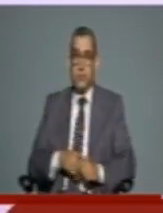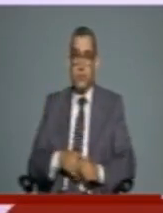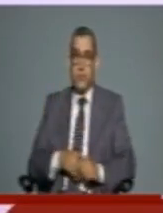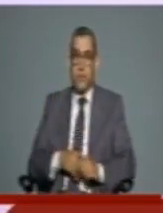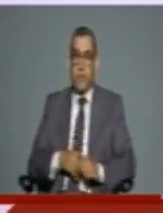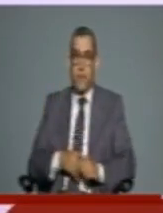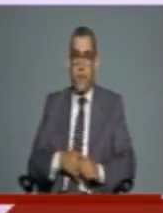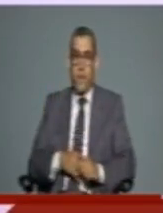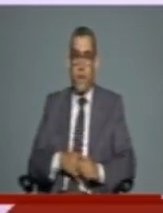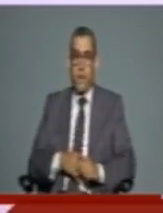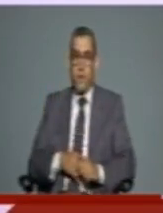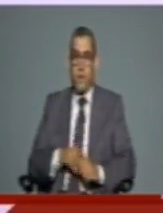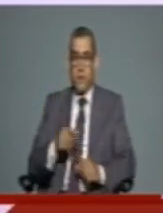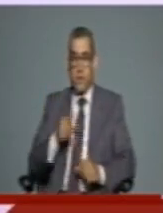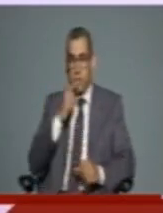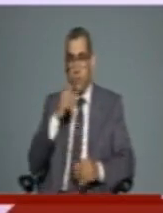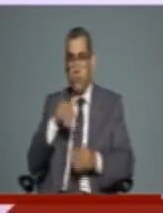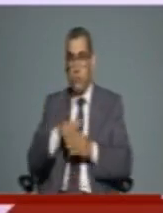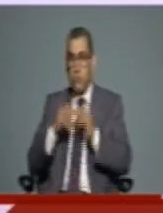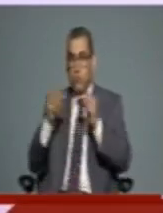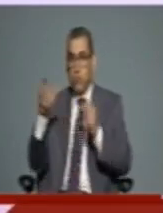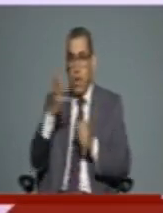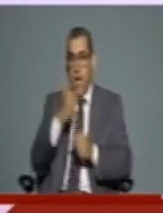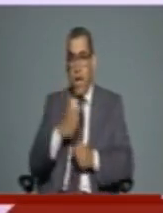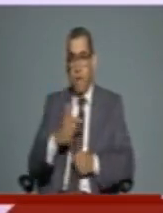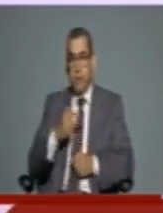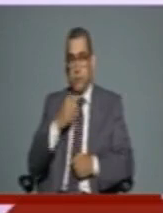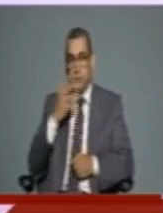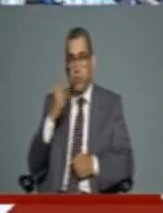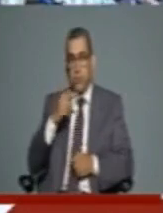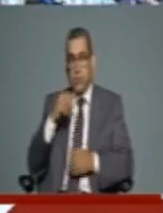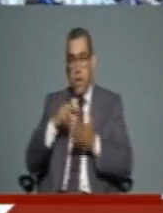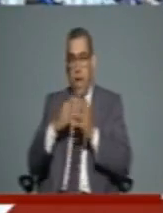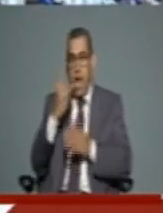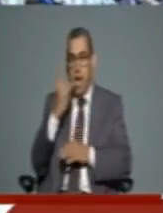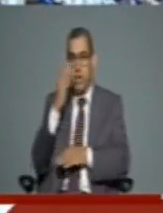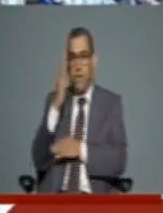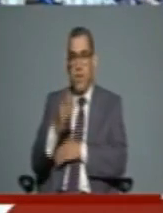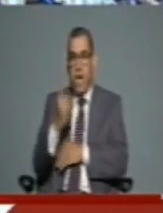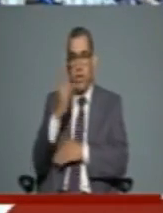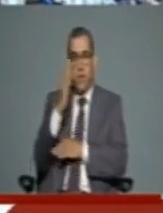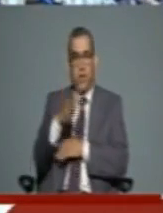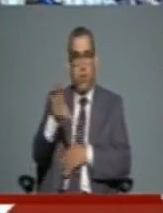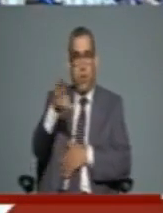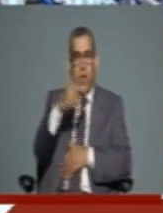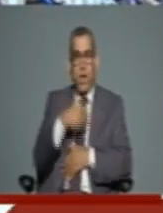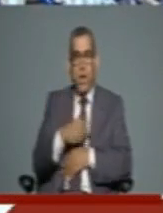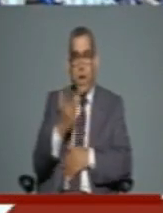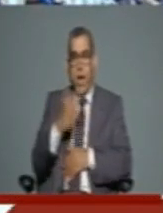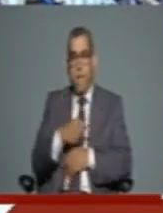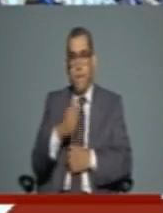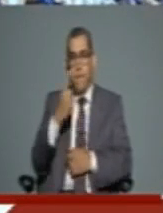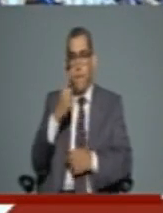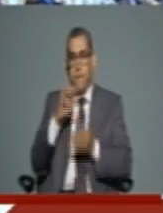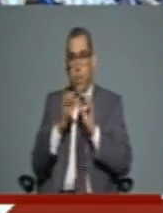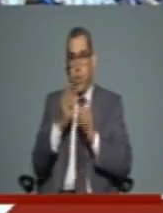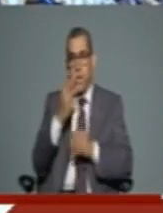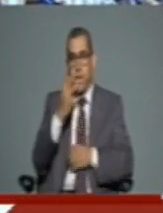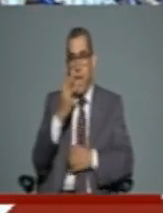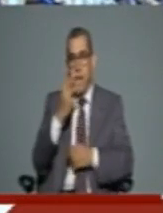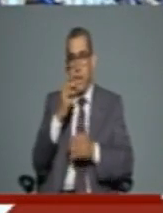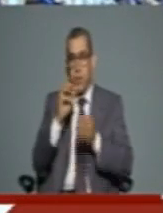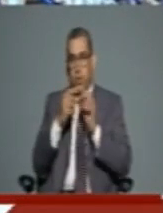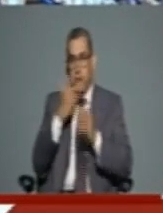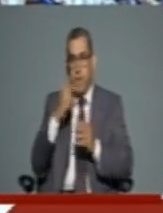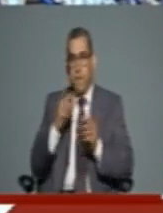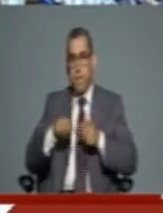هذه المستودعات طبعا كل واحد على 10 فدان، وبالتالي احنا بنتكلم في 1.3 مليون